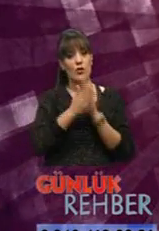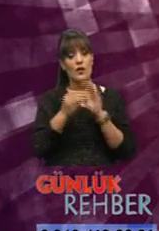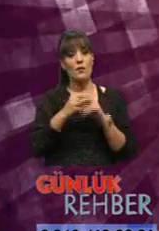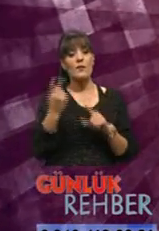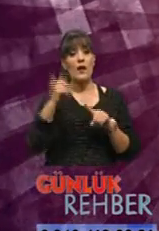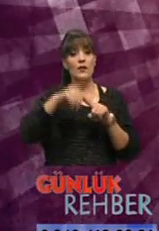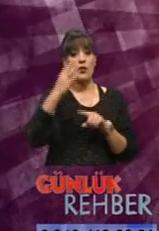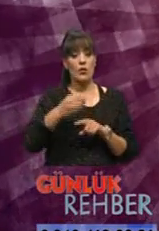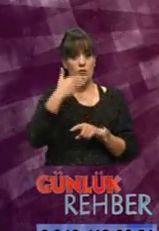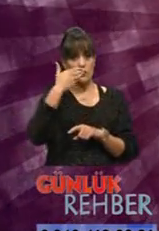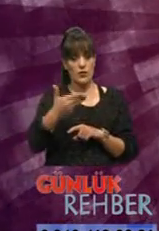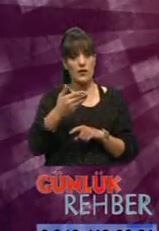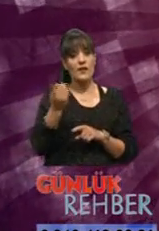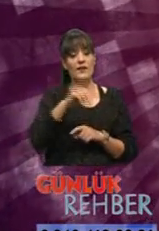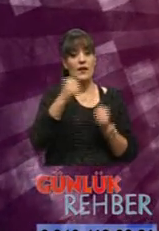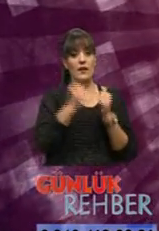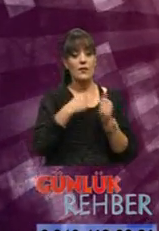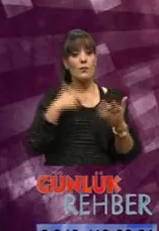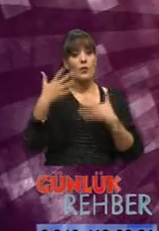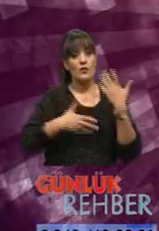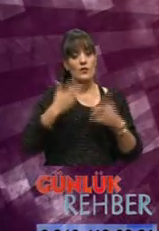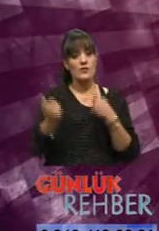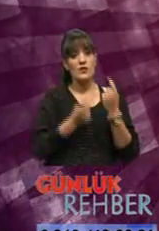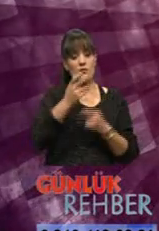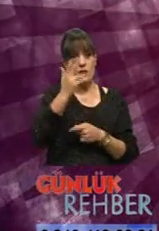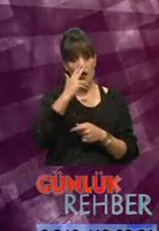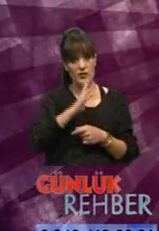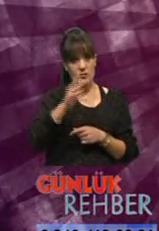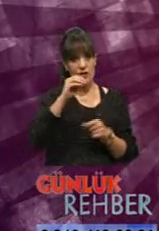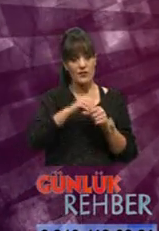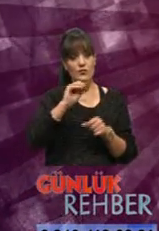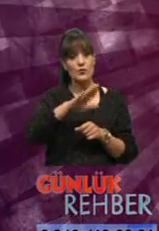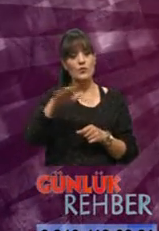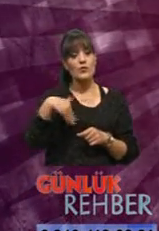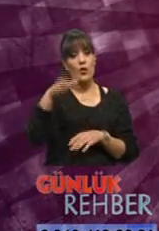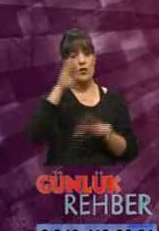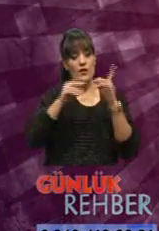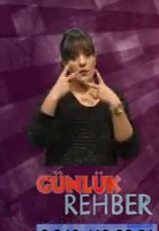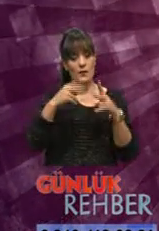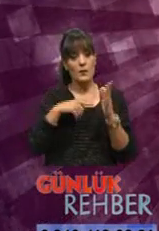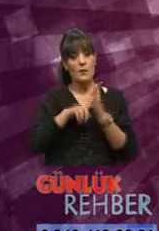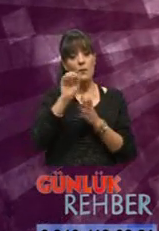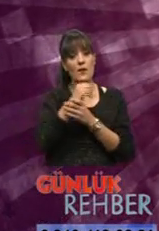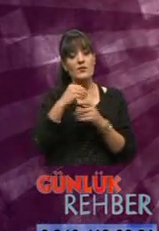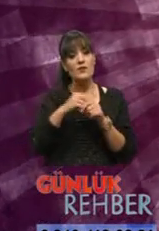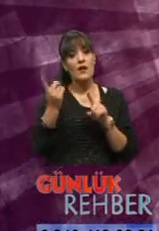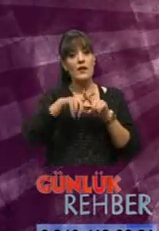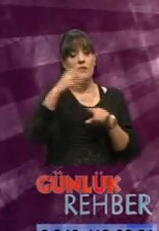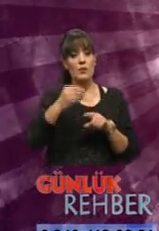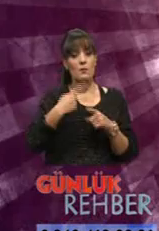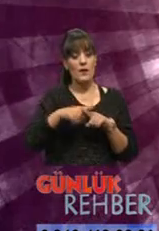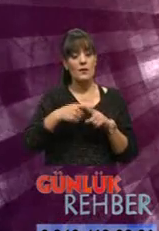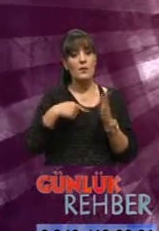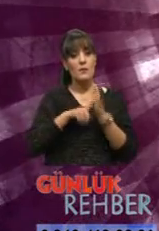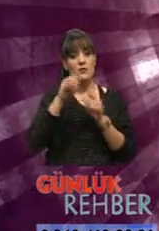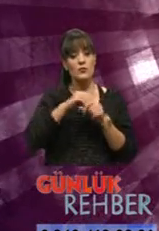etkili olduğu vurgulanıyor. Diğer yandan motivasyon ve çalışma alışkanlıkları çocukların öğrenebilme becerilerini etkileyerek matematik